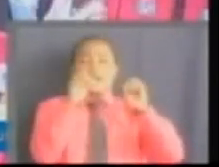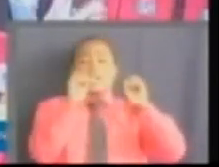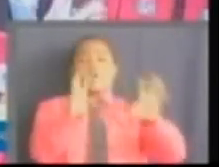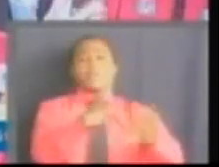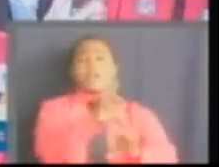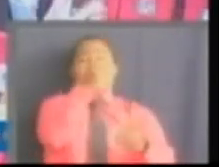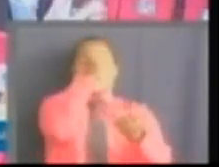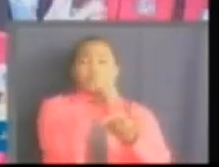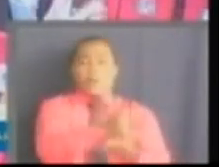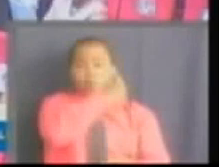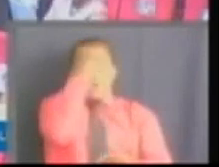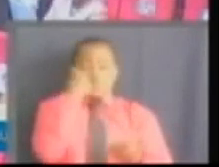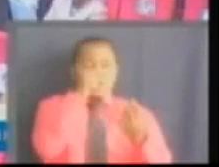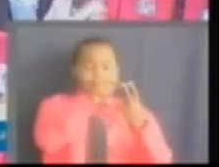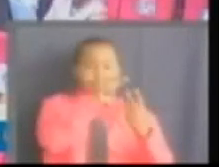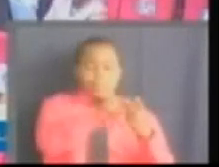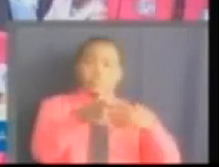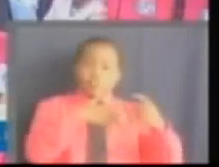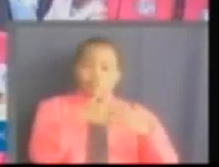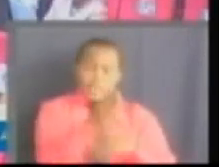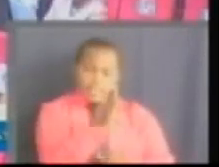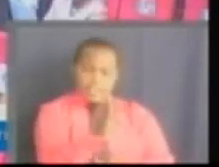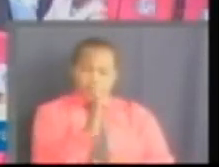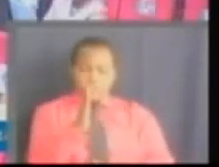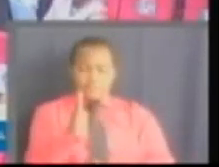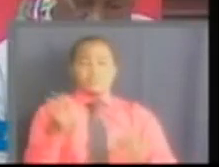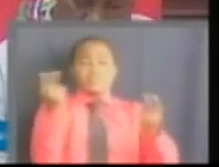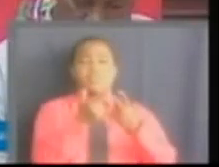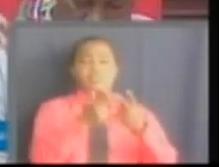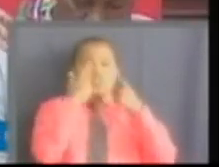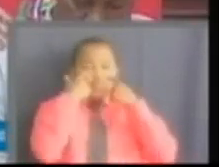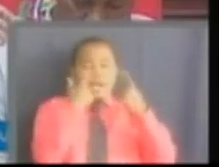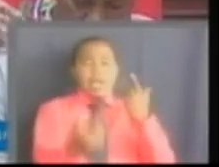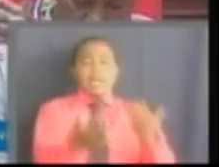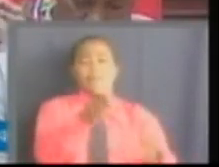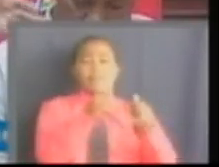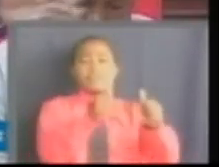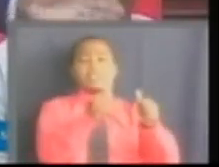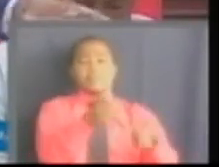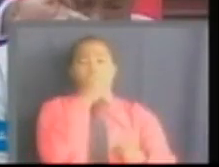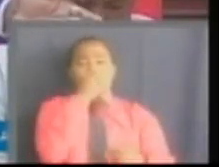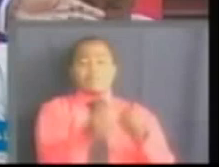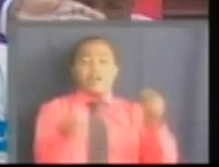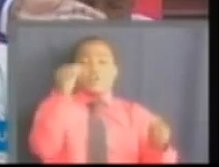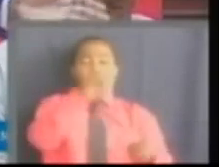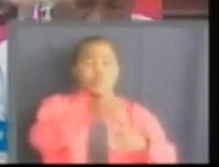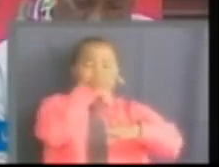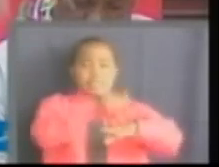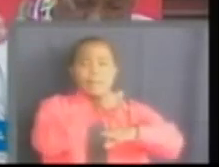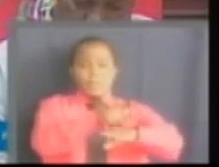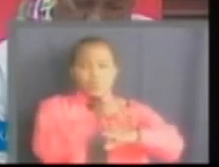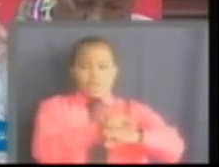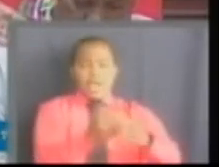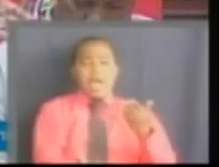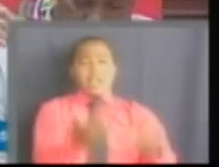sura mbili mbili, twende na utaratibu wa sura mbili katika kujadili, na tuangalie pengine, nitegemea labda mngesema labda tuongeze muda iwe